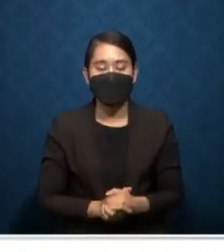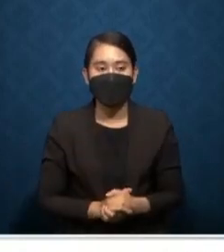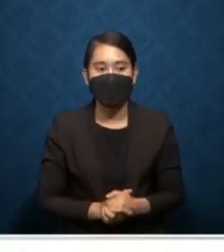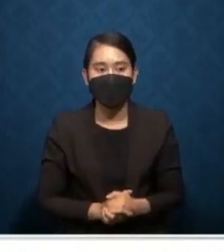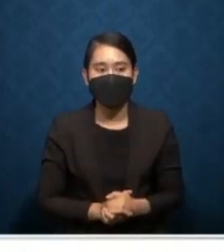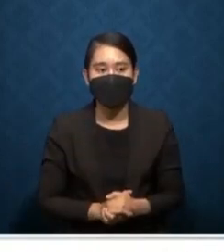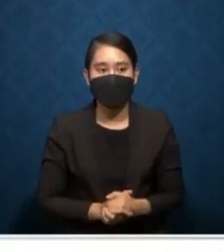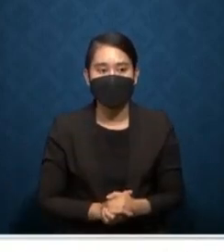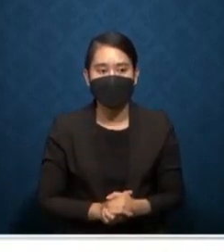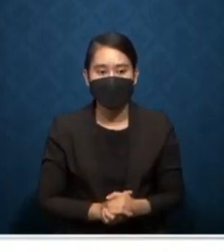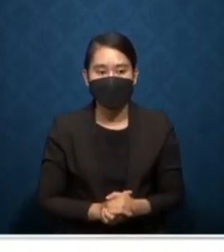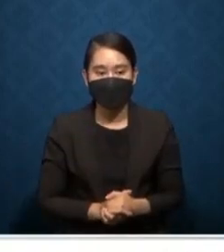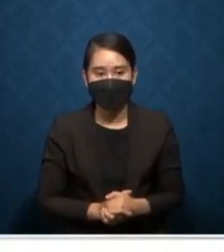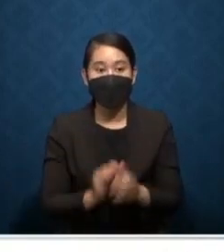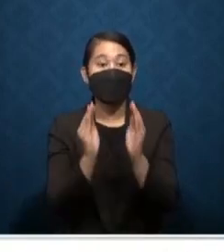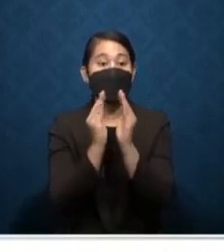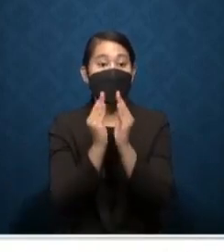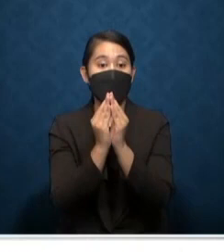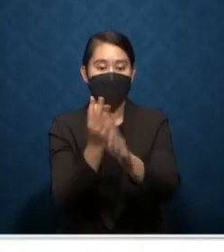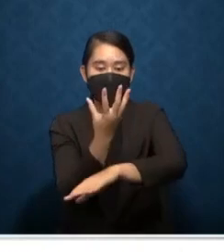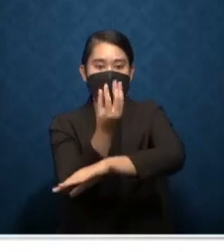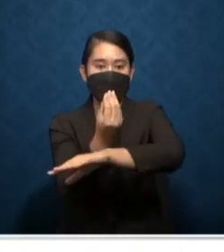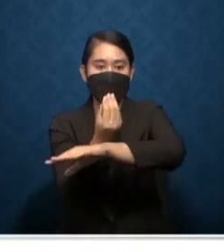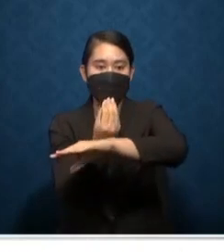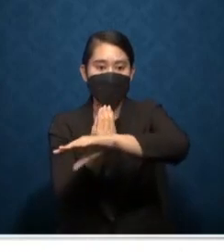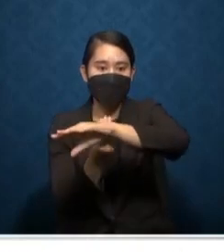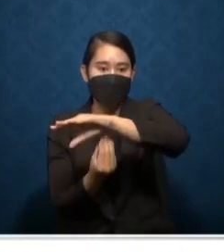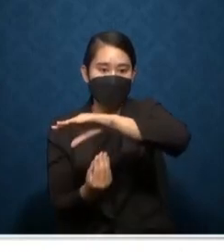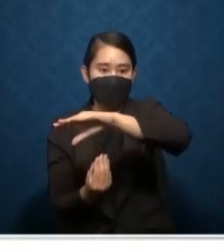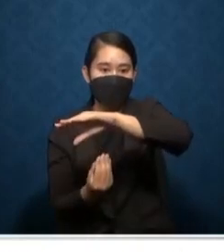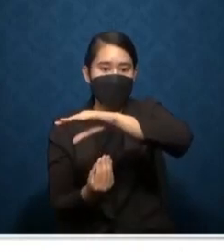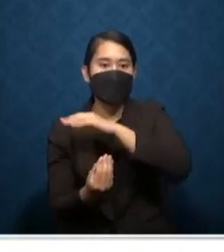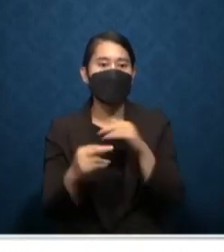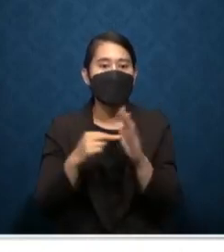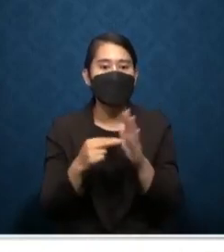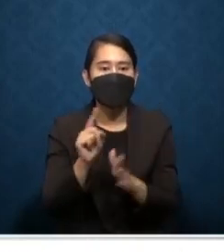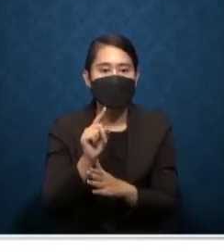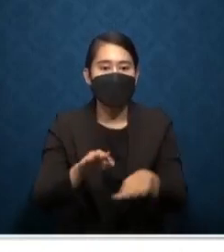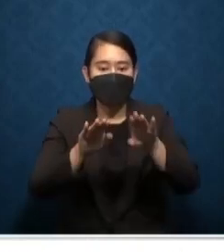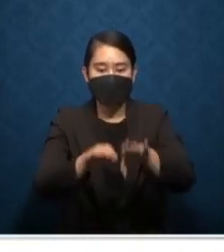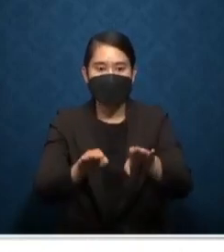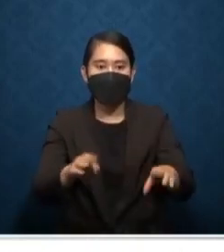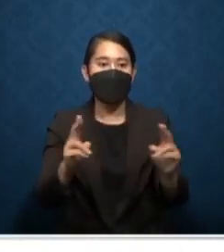พวกบัวใต้ตรมเนี่ย คือพวกไร่บ้าง คือ 1.วกคมขึนเด็ก